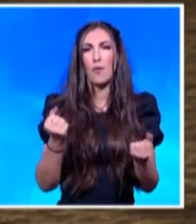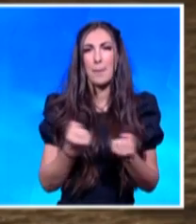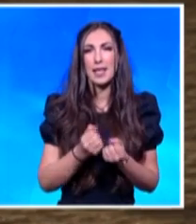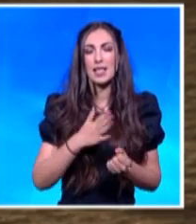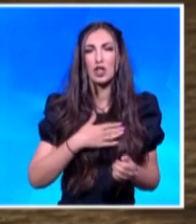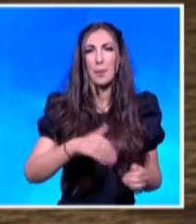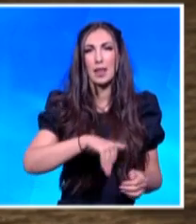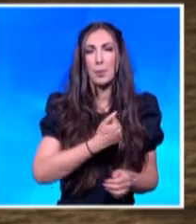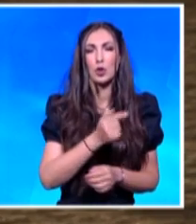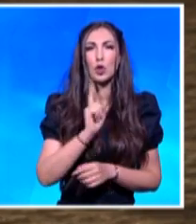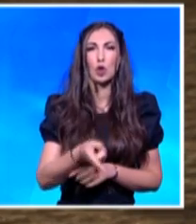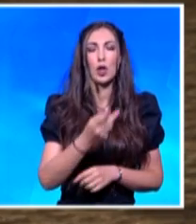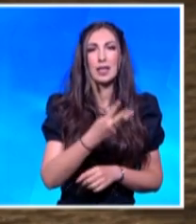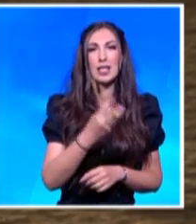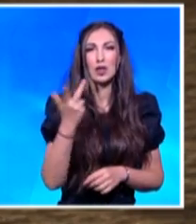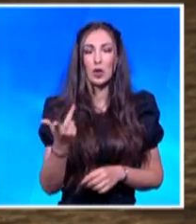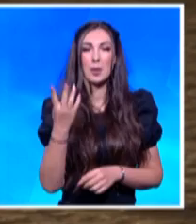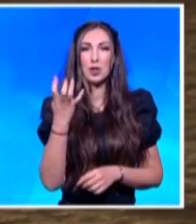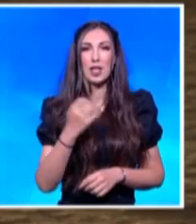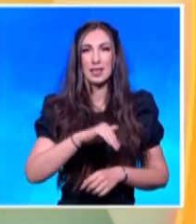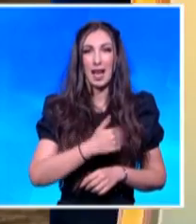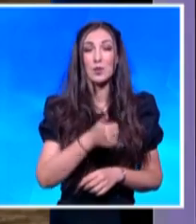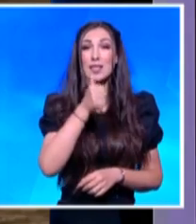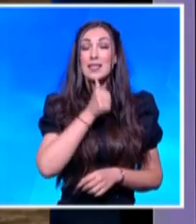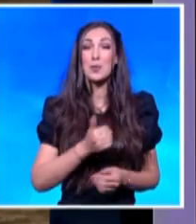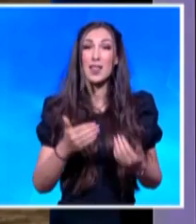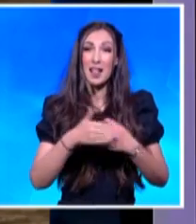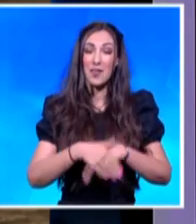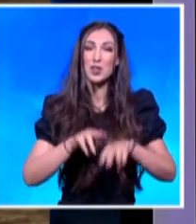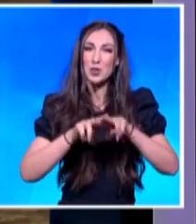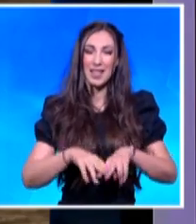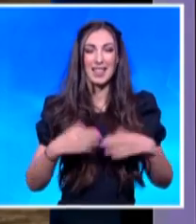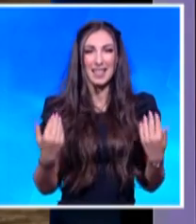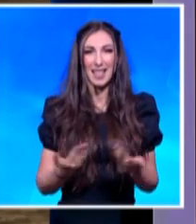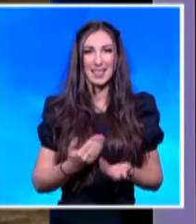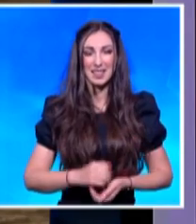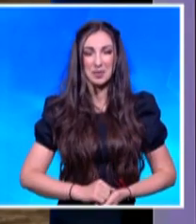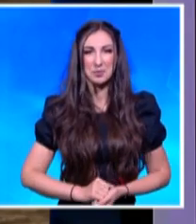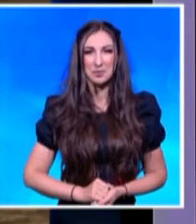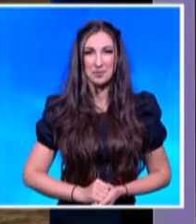има температури до 38-40 градуса. В съботната вечер останете с BTV.